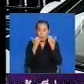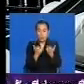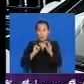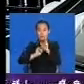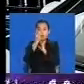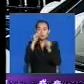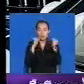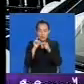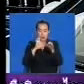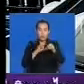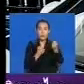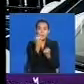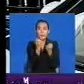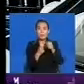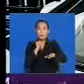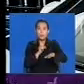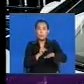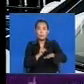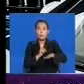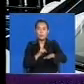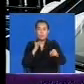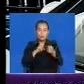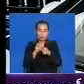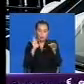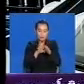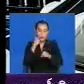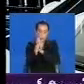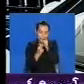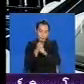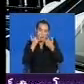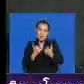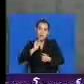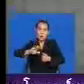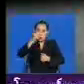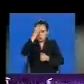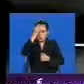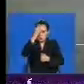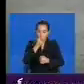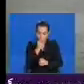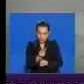ช่วงออโต้นิวส์นะครับผมมีข่าวคาร์ออฟเดอะเยียร์ประจำปีนี้ของญี่ปุ่นมาฝากครับ